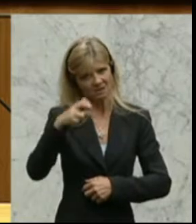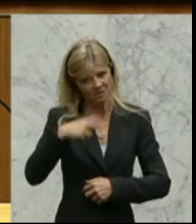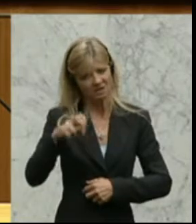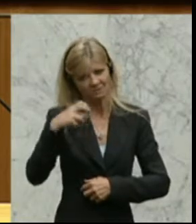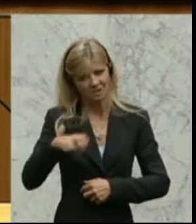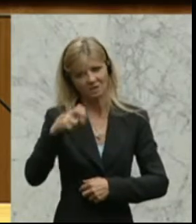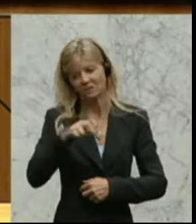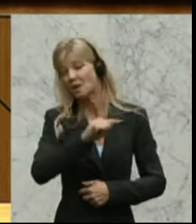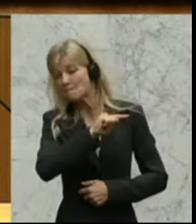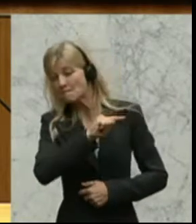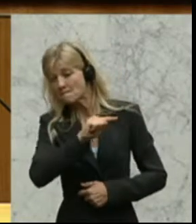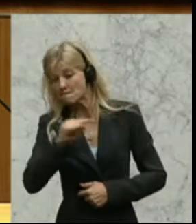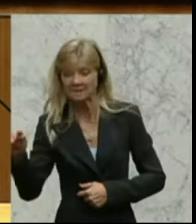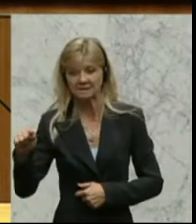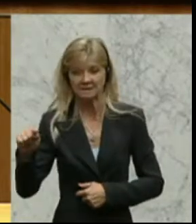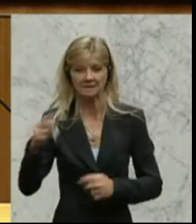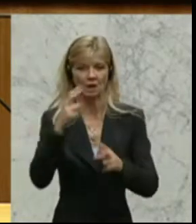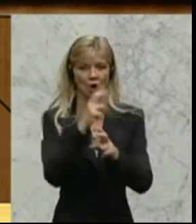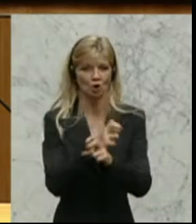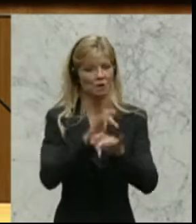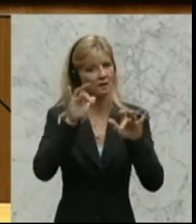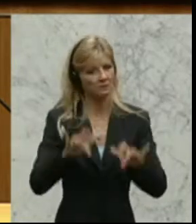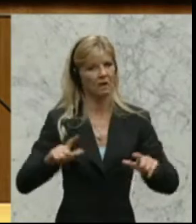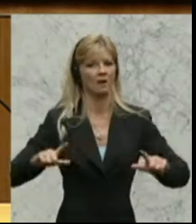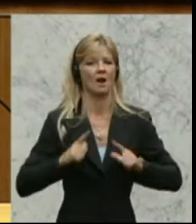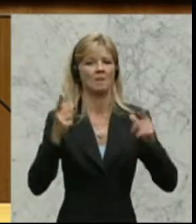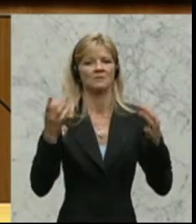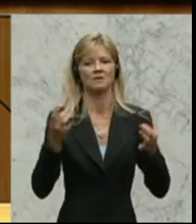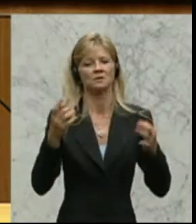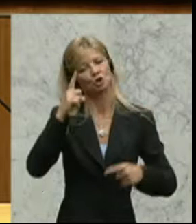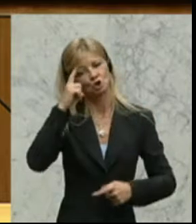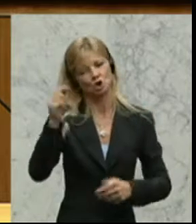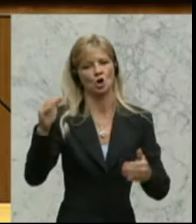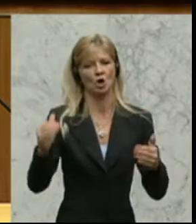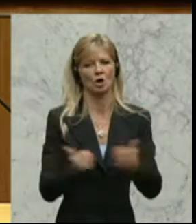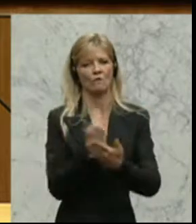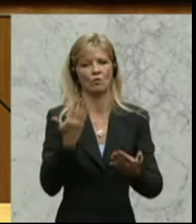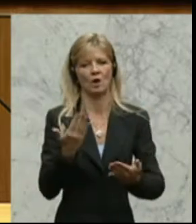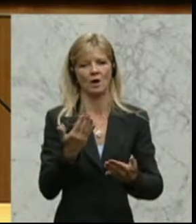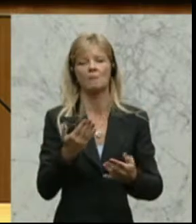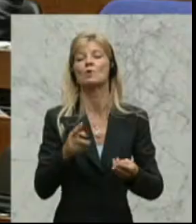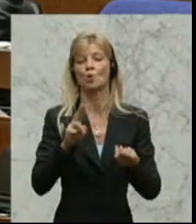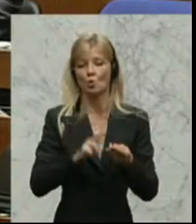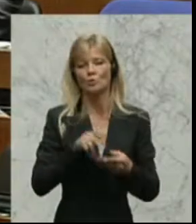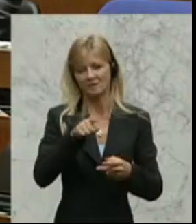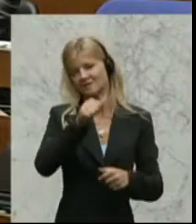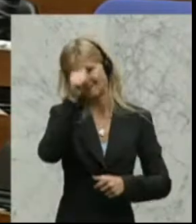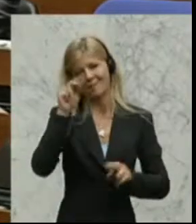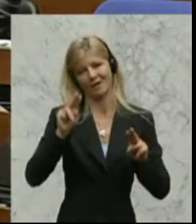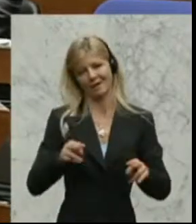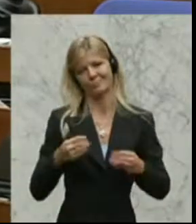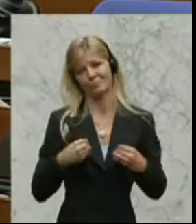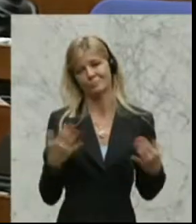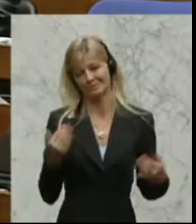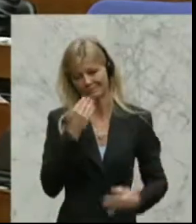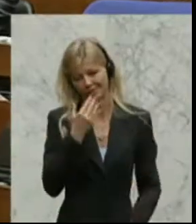dieses Land eine Steuerreform sieht, eine Steuerreform, die diesen Namen auch verdient. Dankeschön. Neue Steuern seien